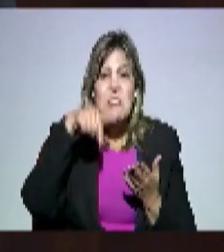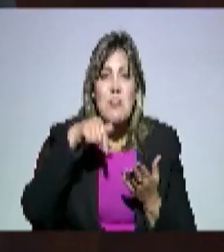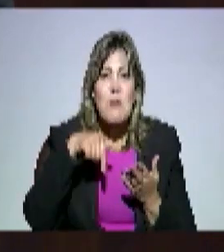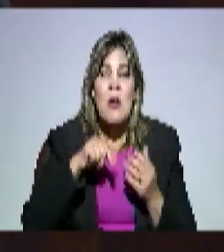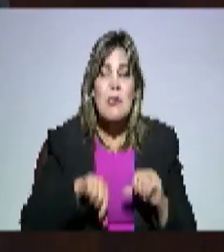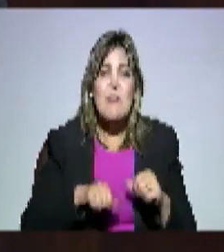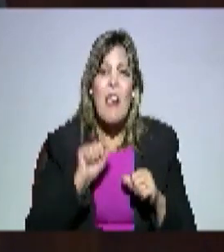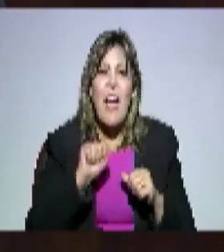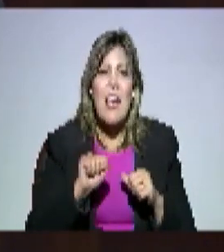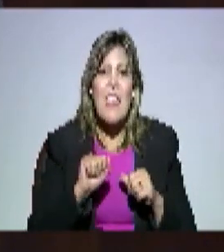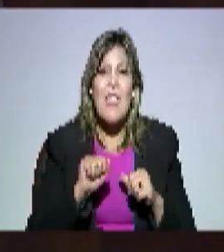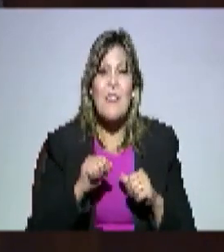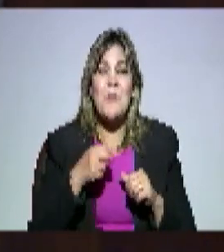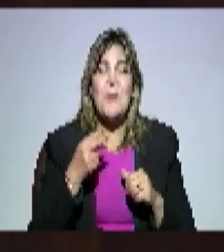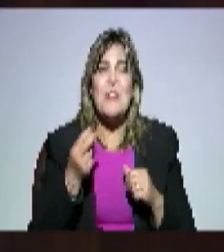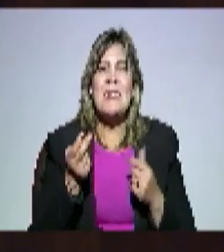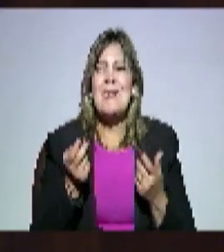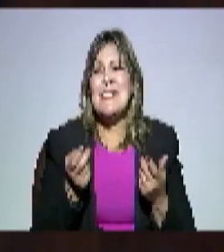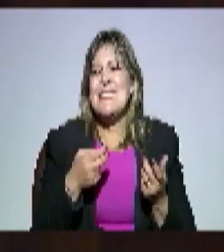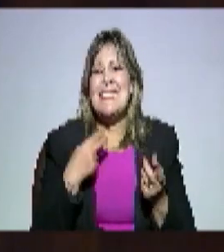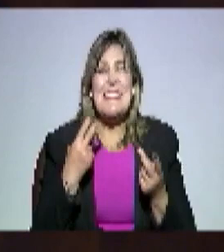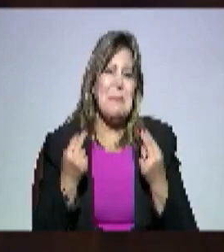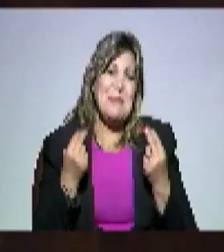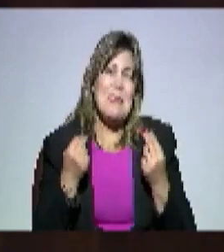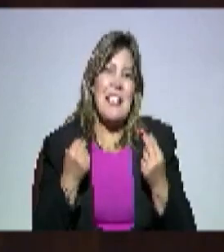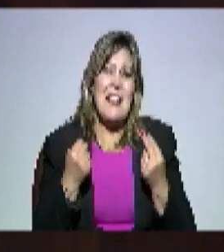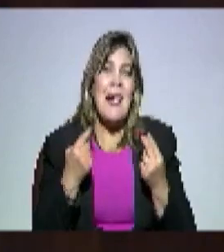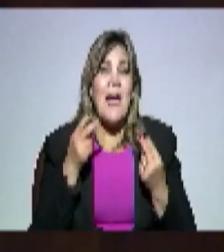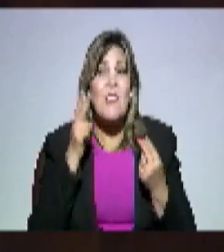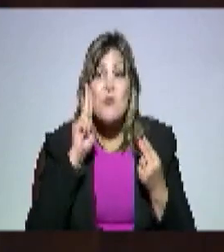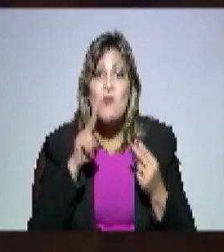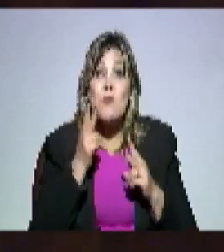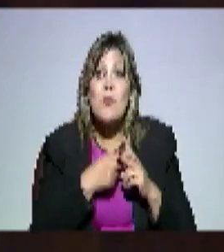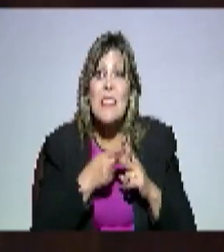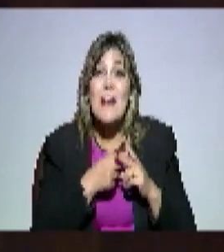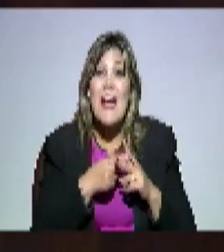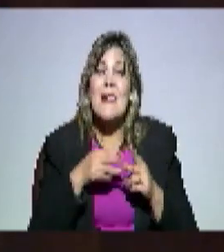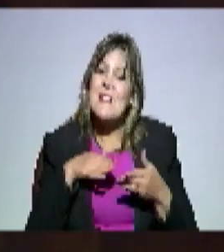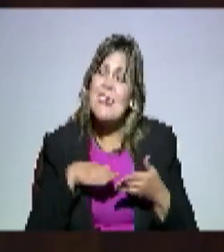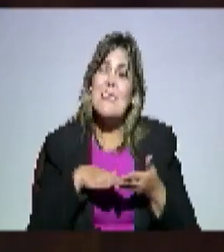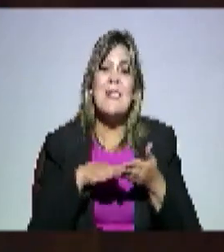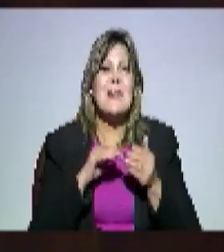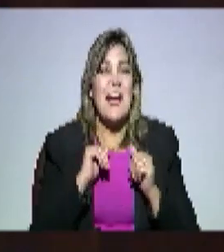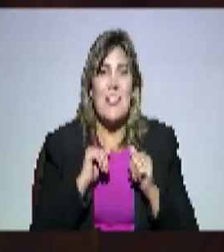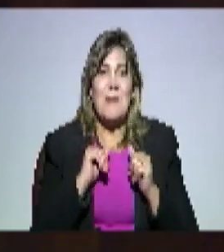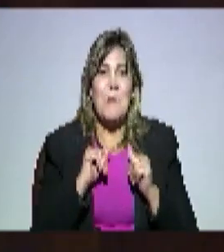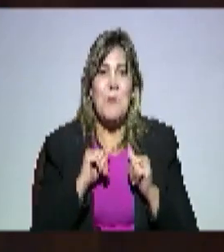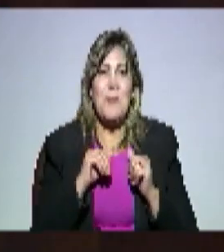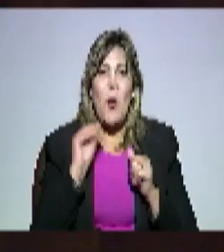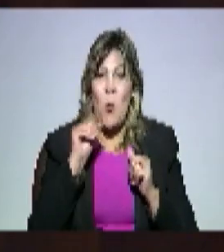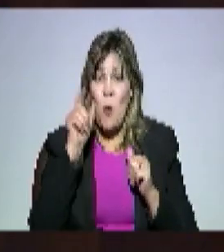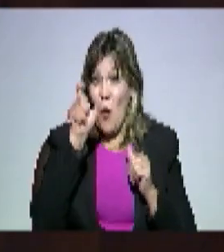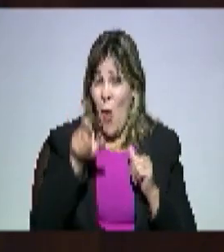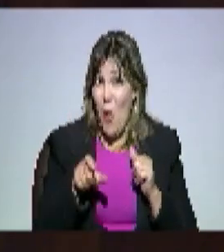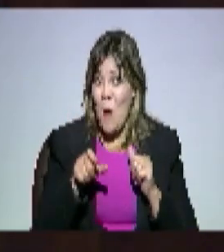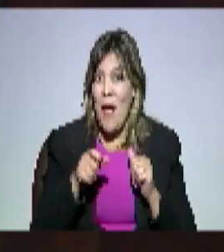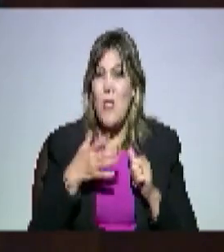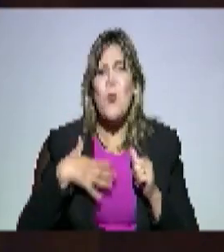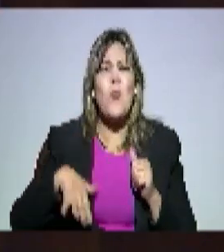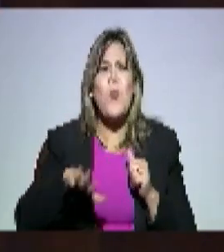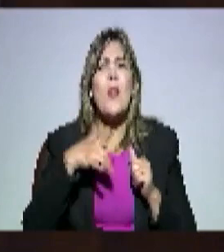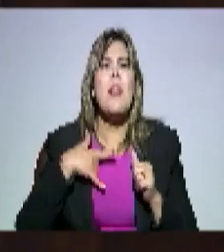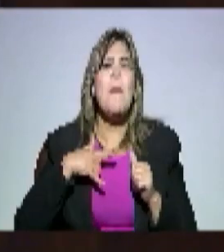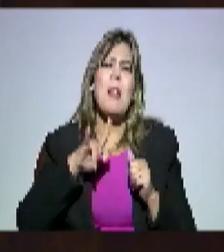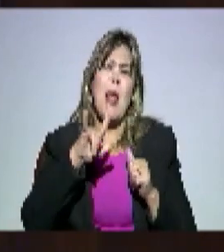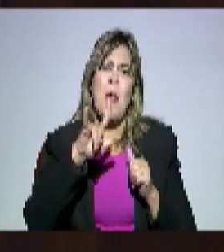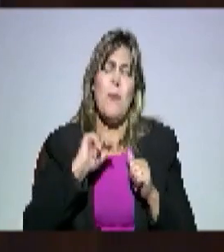حياته بتهاون ودلعه هيلاقي ناس تشفع فيه اقول لكم على واحد كلنا بنحبه وكلنا مديونين له